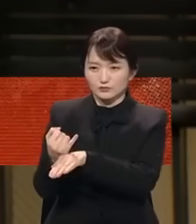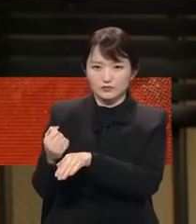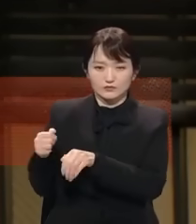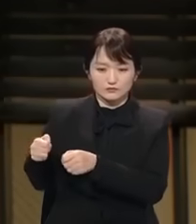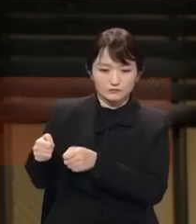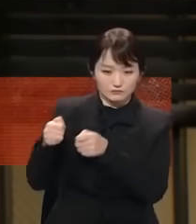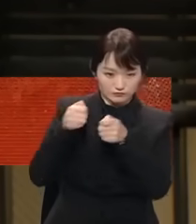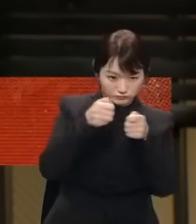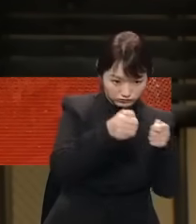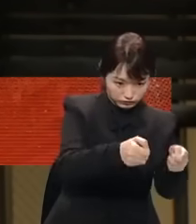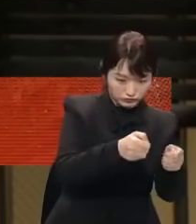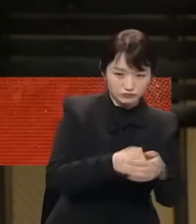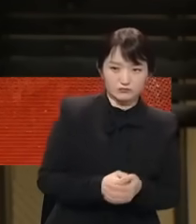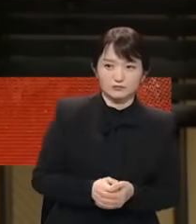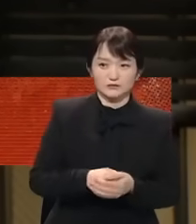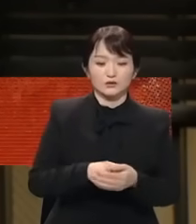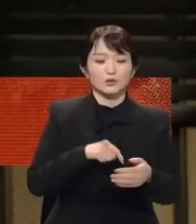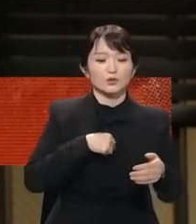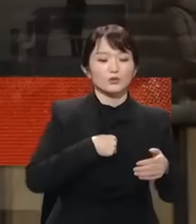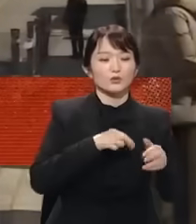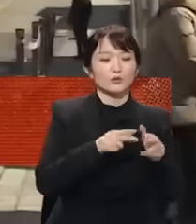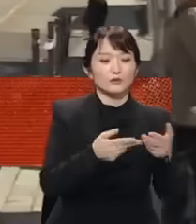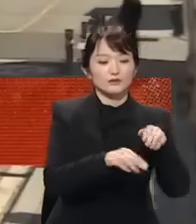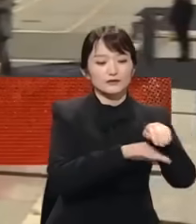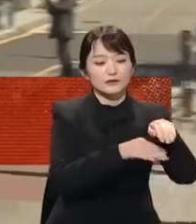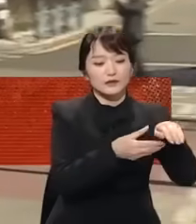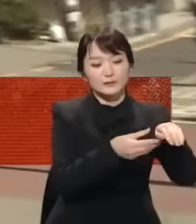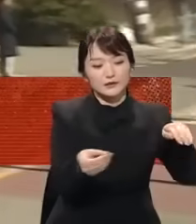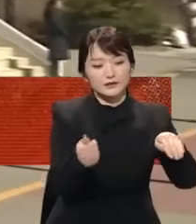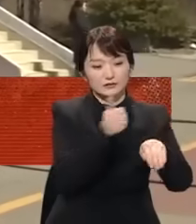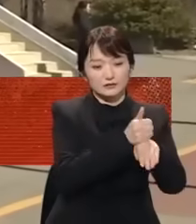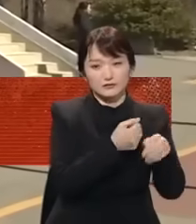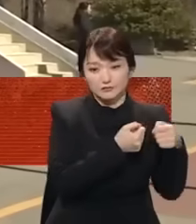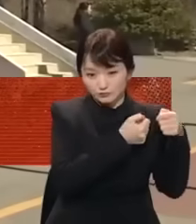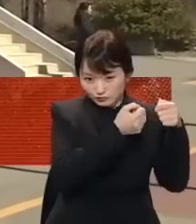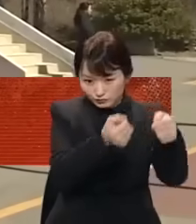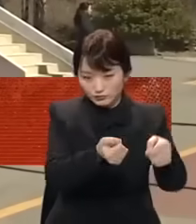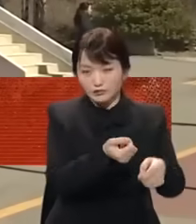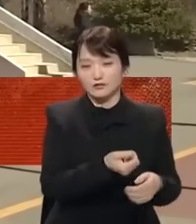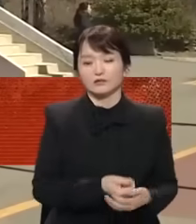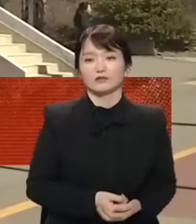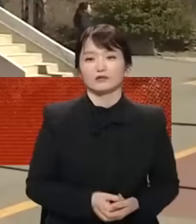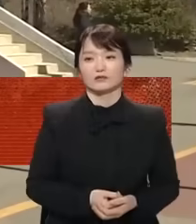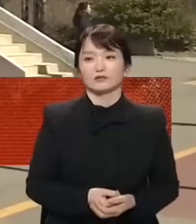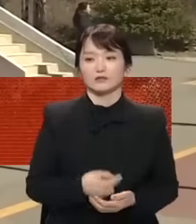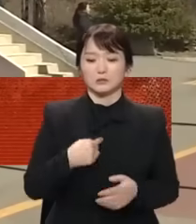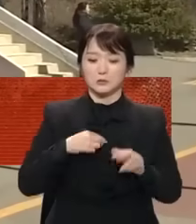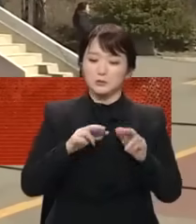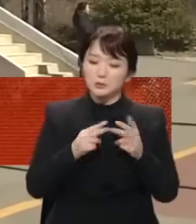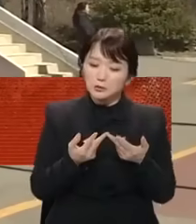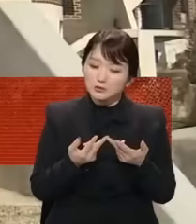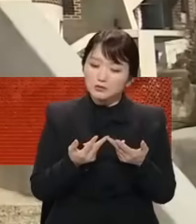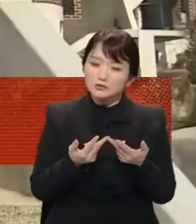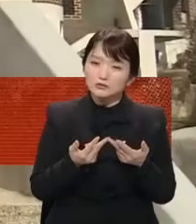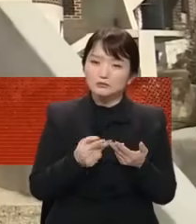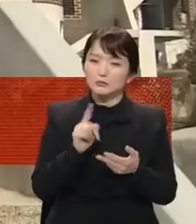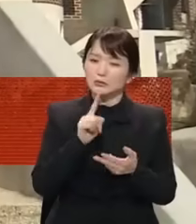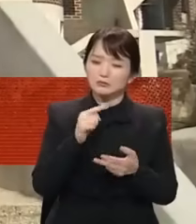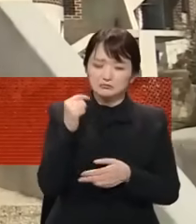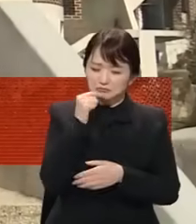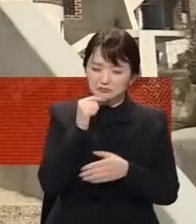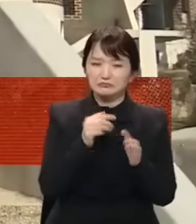다음에 본인의 렌터카를 거기서 갈아타고 이렇게 옮겨간 거죠 굉장히 뭐 본인 딴에는 열심히 준비를 했습니다